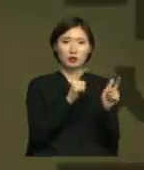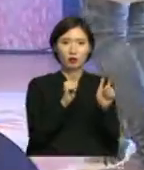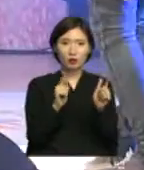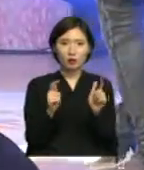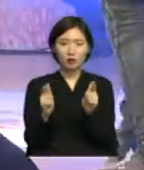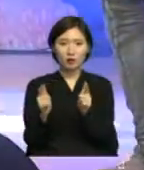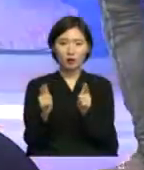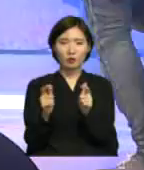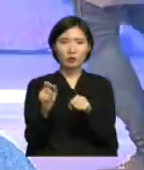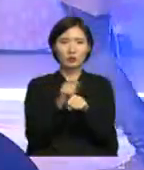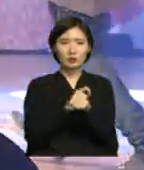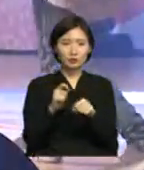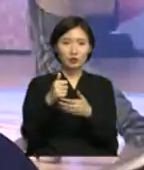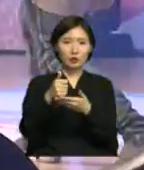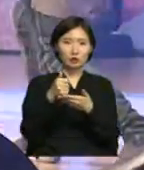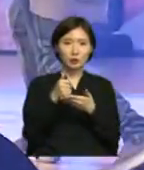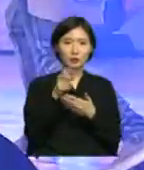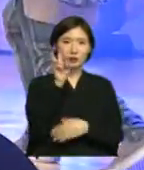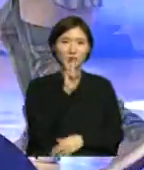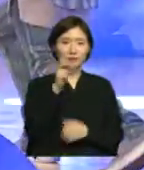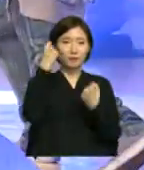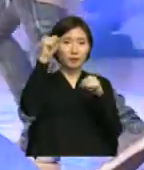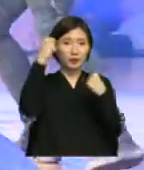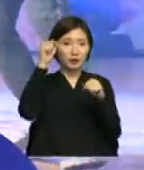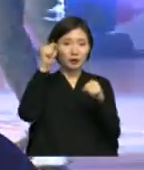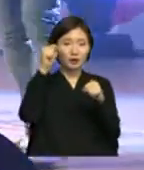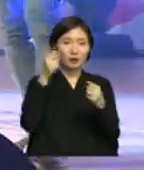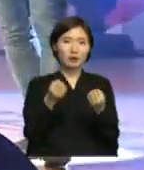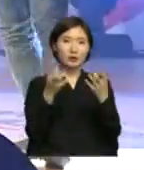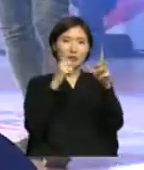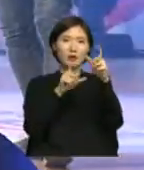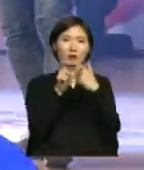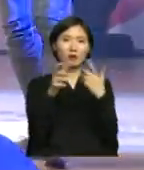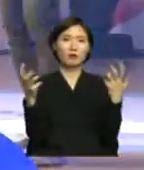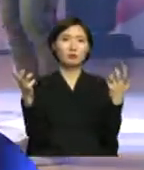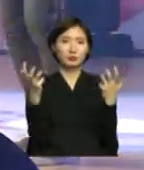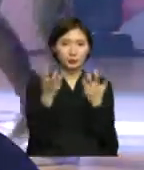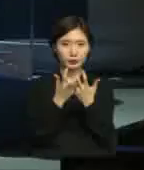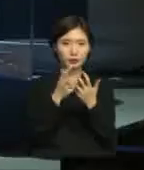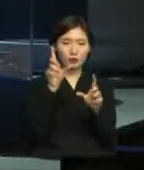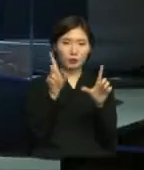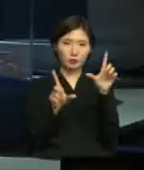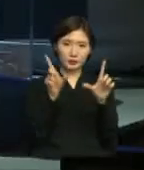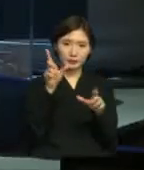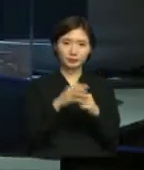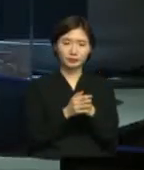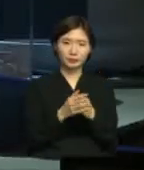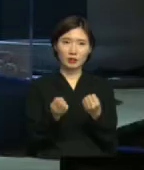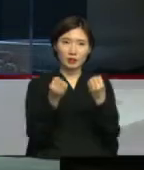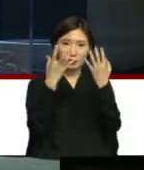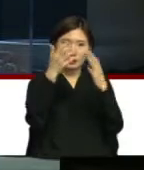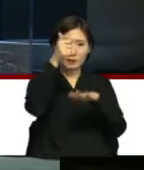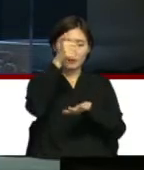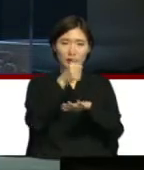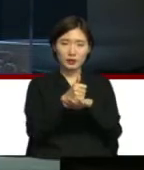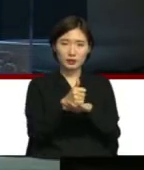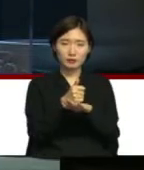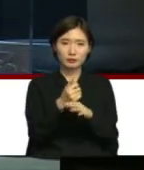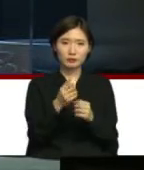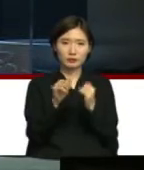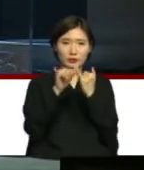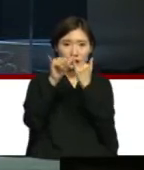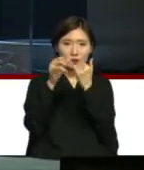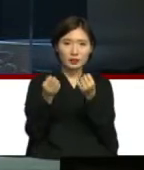등 특별 게스트의 다채로운 공연으로 행사는 더욱 풍성해졌습니다. 행사 말미에 진행된